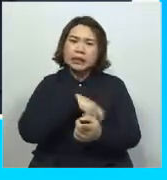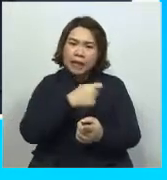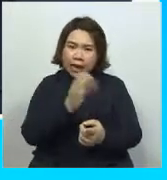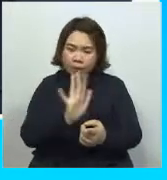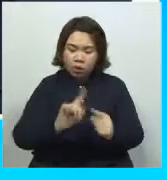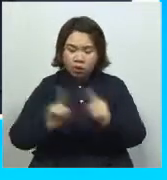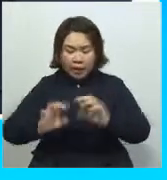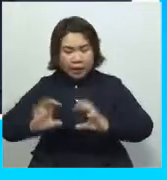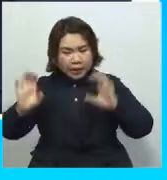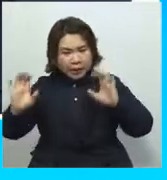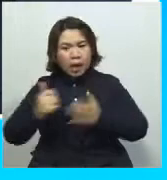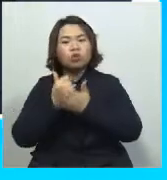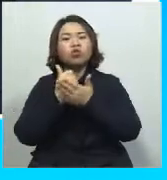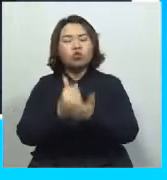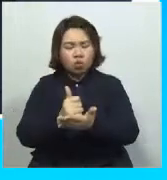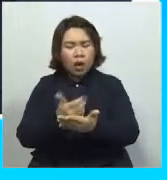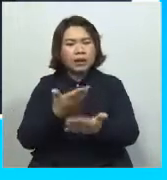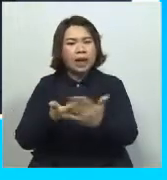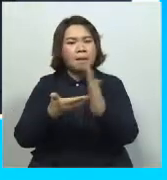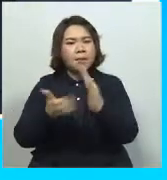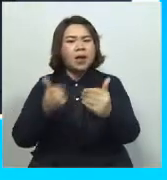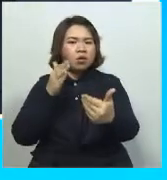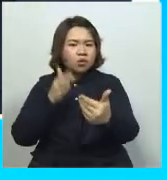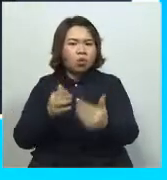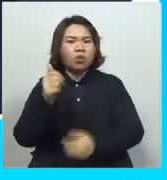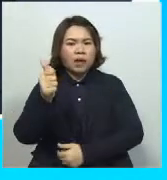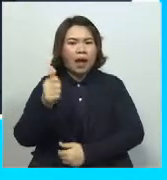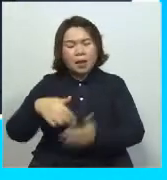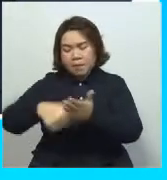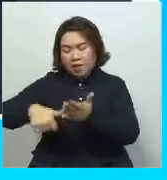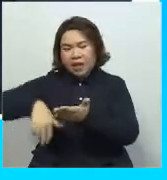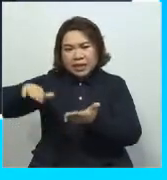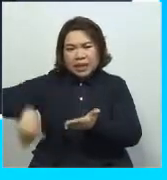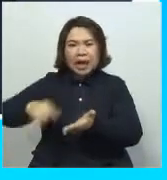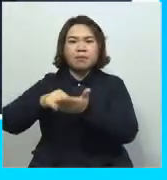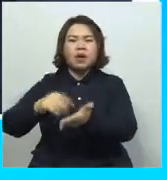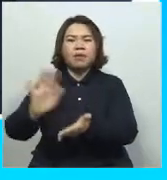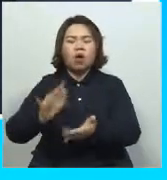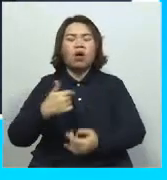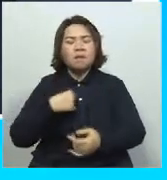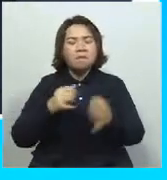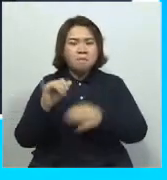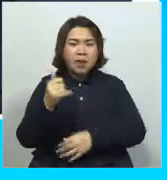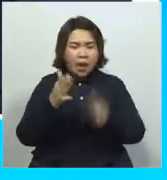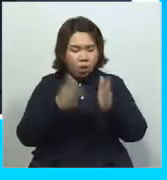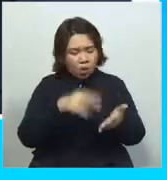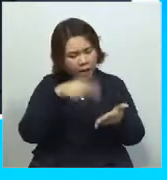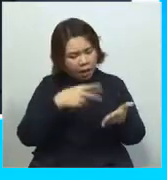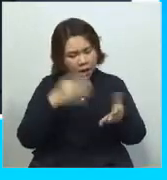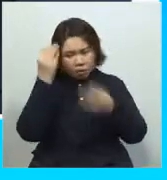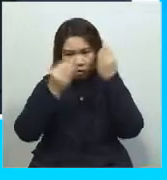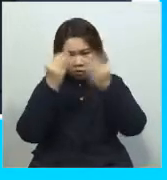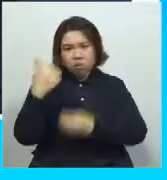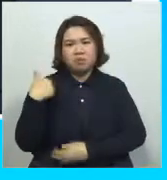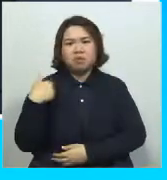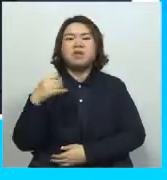ทางราชการเนี่ยสามารถเบิกจ่ายตรงได้เลยไม่ต้องสำรองแล้วเอาใบเสร็จมาเบิกอันนี้ไม่ได้เขียนอธิบายแบบนี้ก็อาจจะทำให้สับสนในเรื่องของสิท